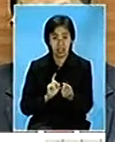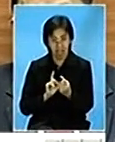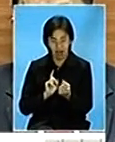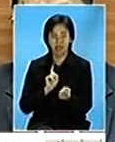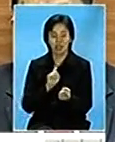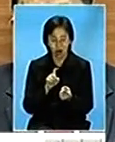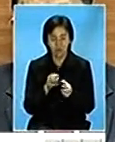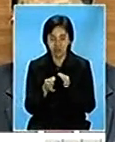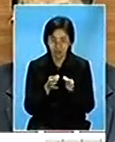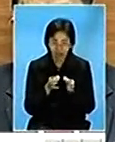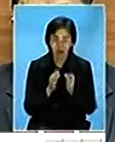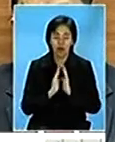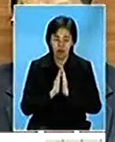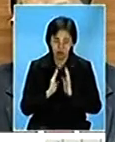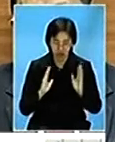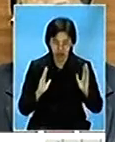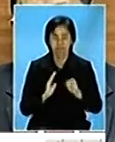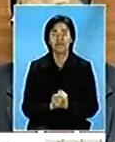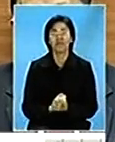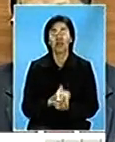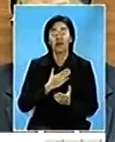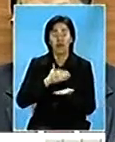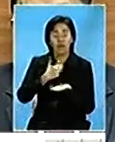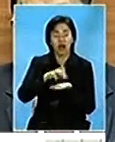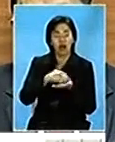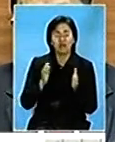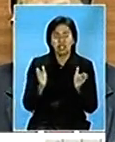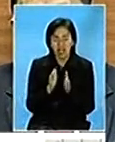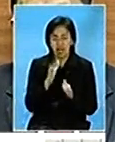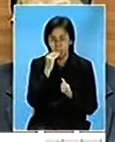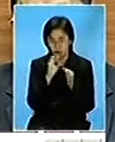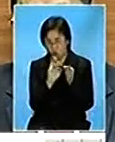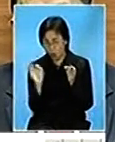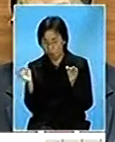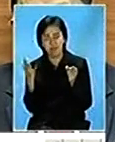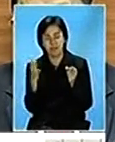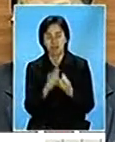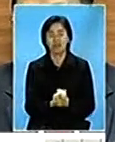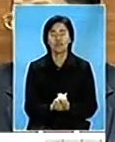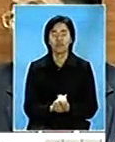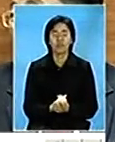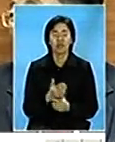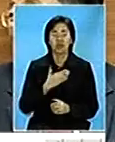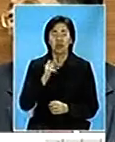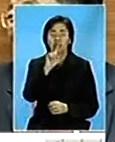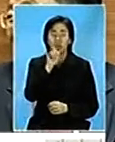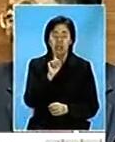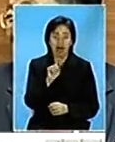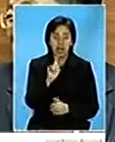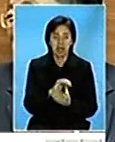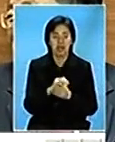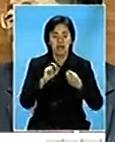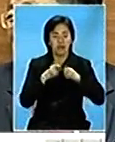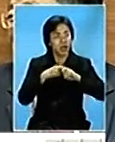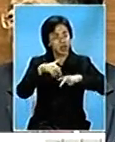มครับท่านประธานครับผมขอเข้าเนื้อหาสั้นๆผมไม่ยาวเพียงแต่ว่ากระทู้ผมต้องเป็นปัญหาความ